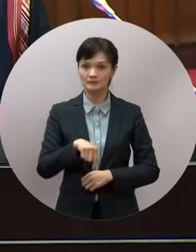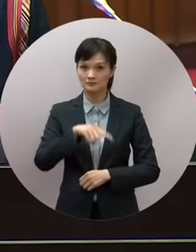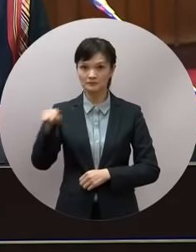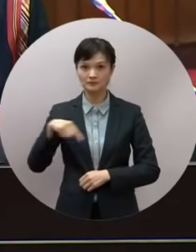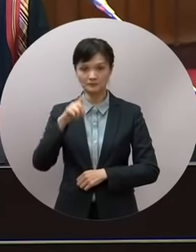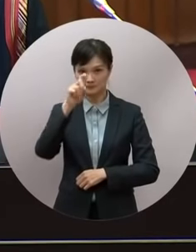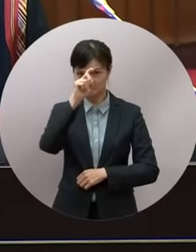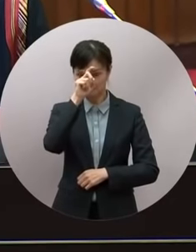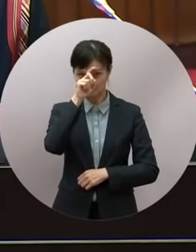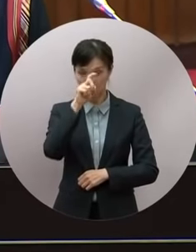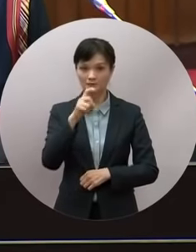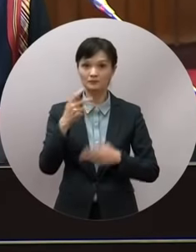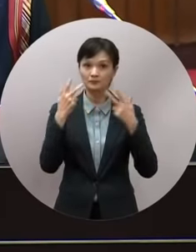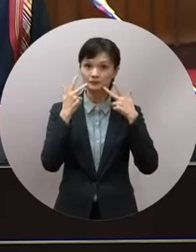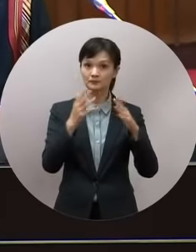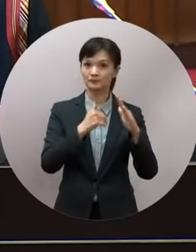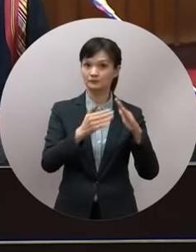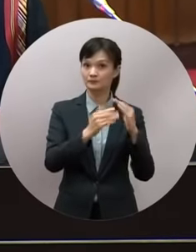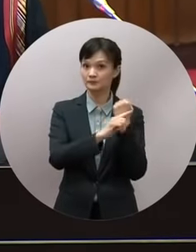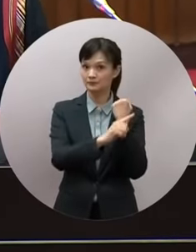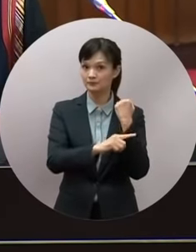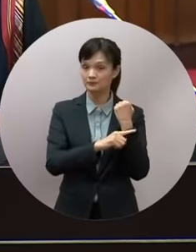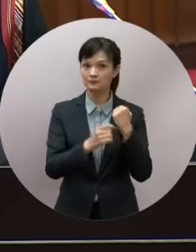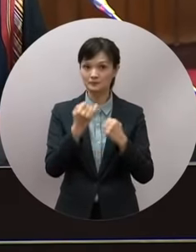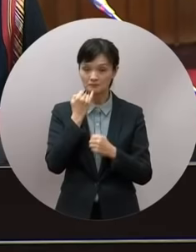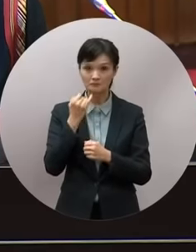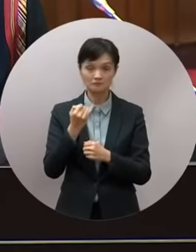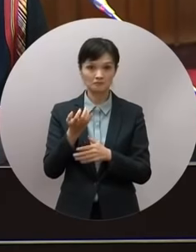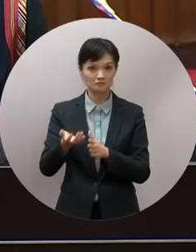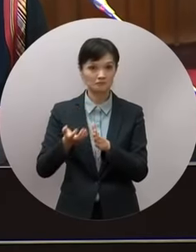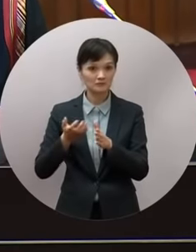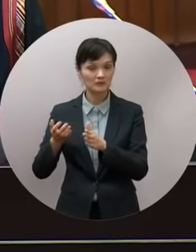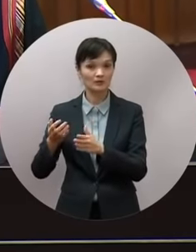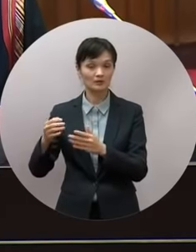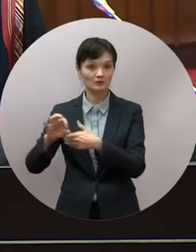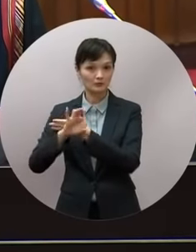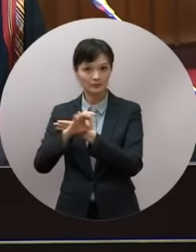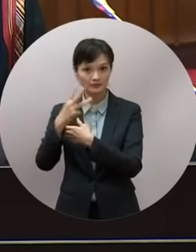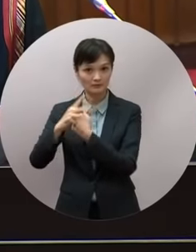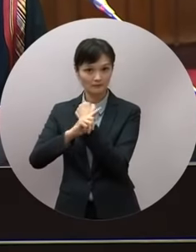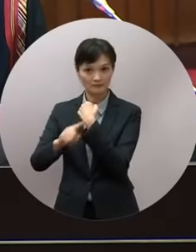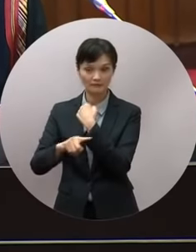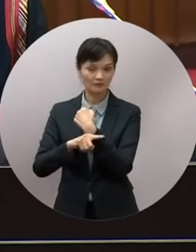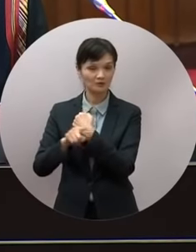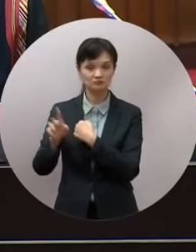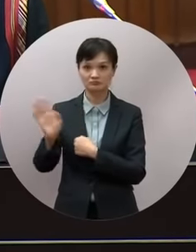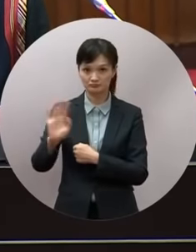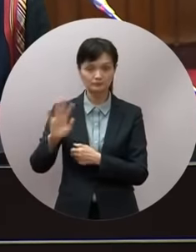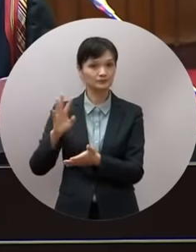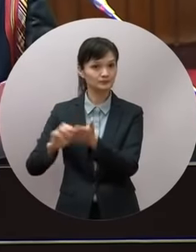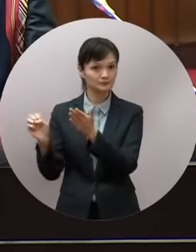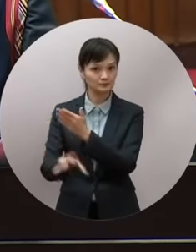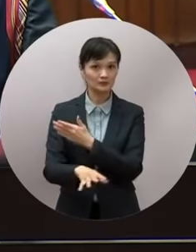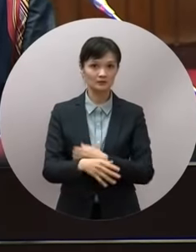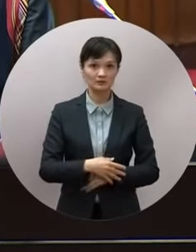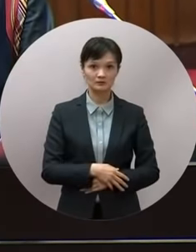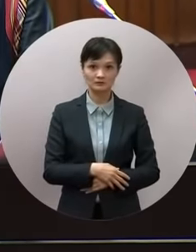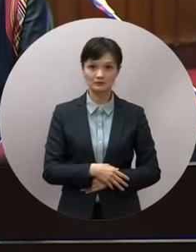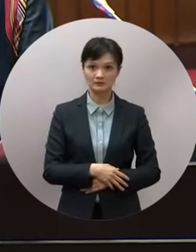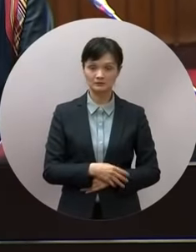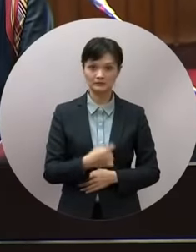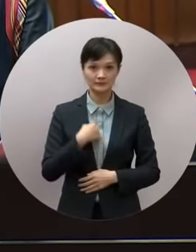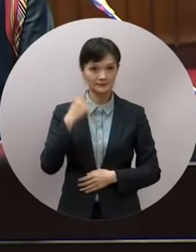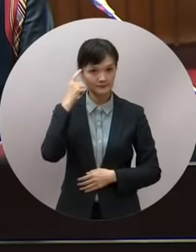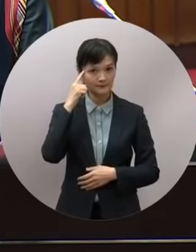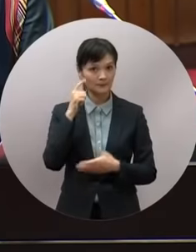民的学校法能够打破实验三法对原住民教育的所有的限制。我